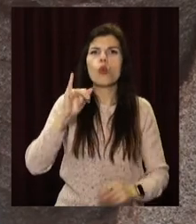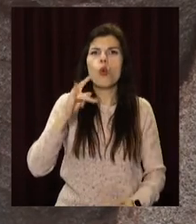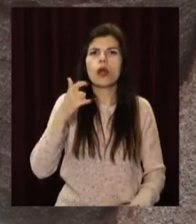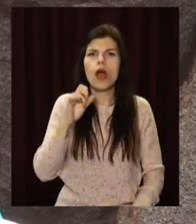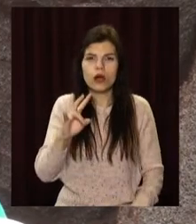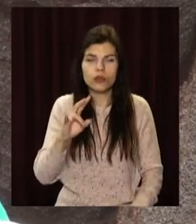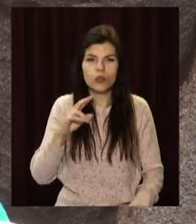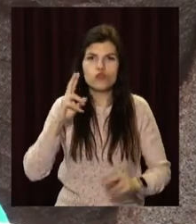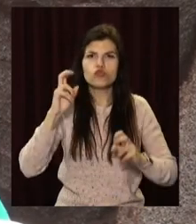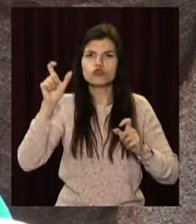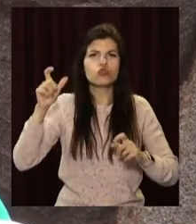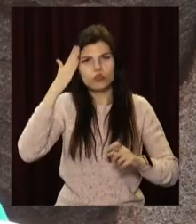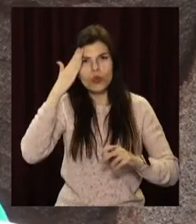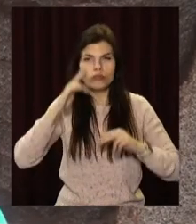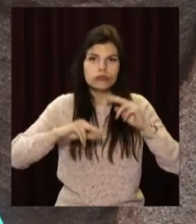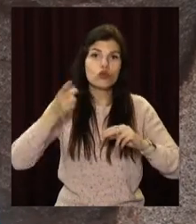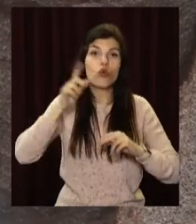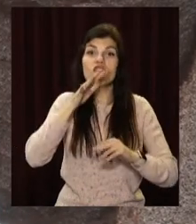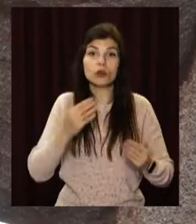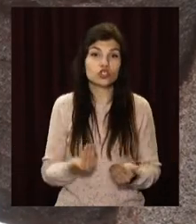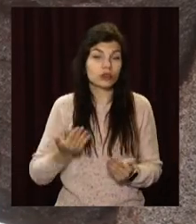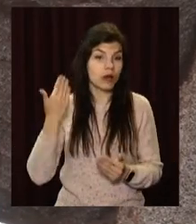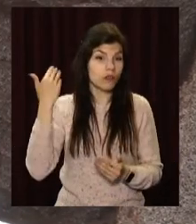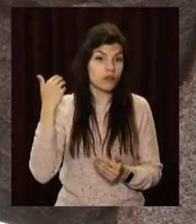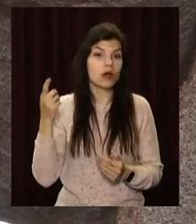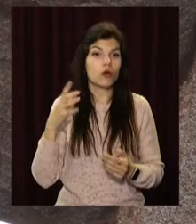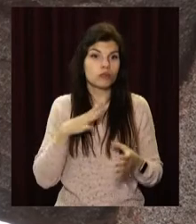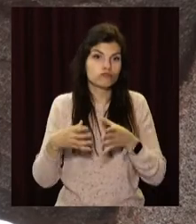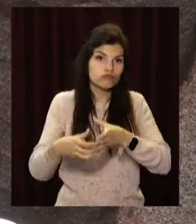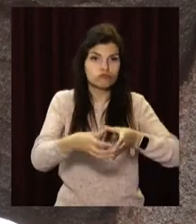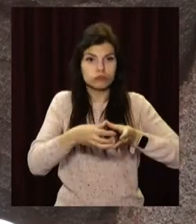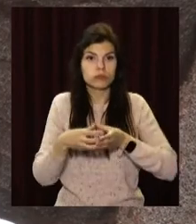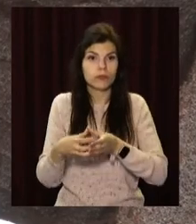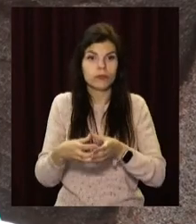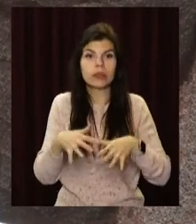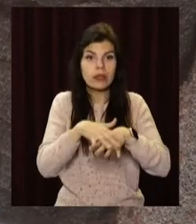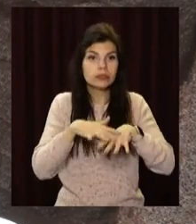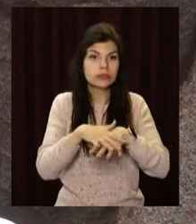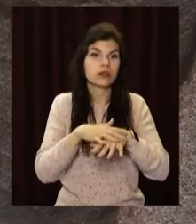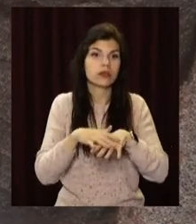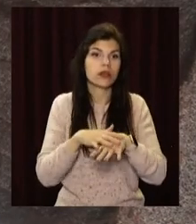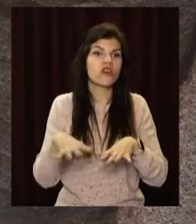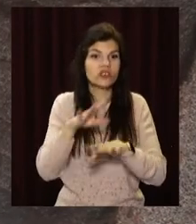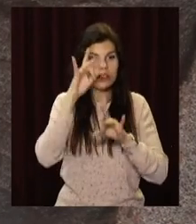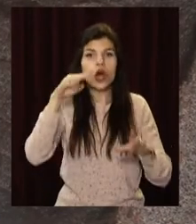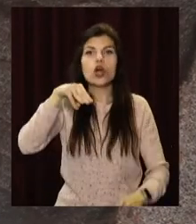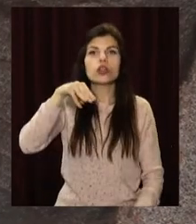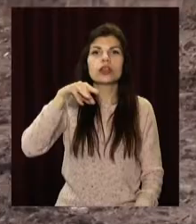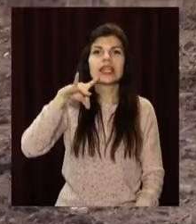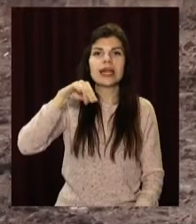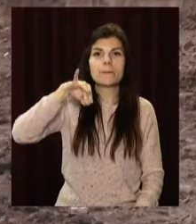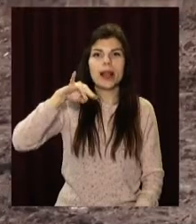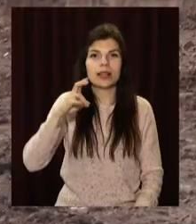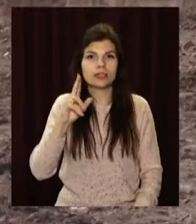які мешкали тоді синхронно з населенням всім відомої трипільської